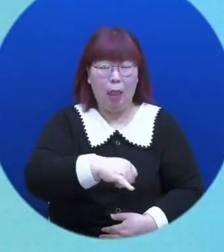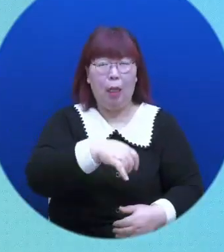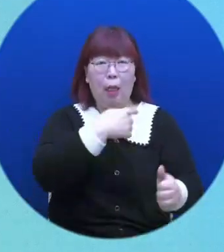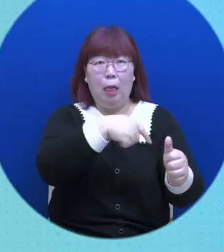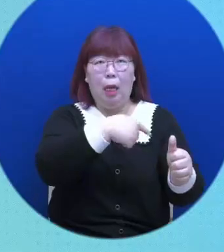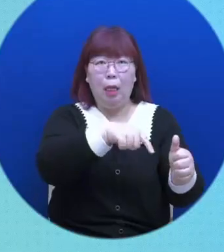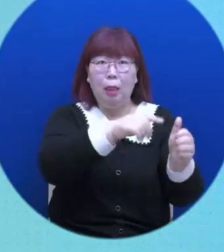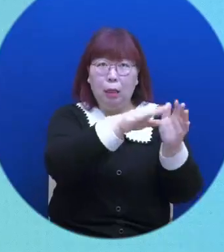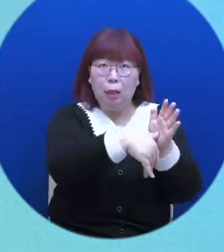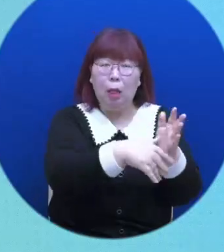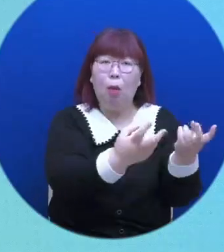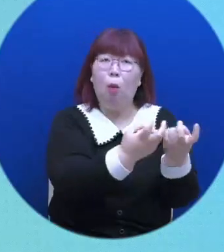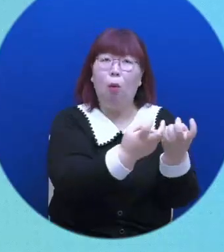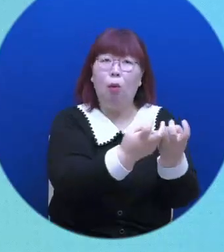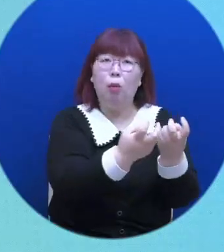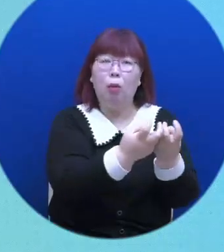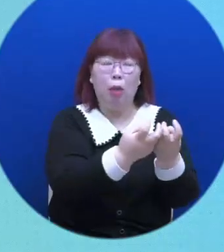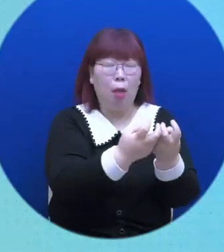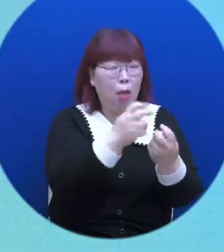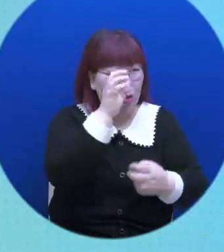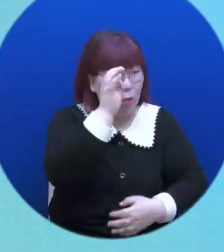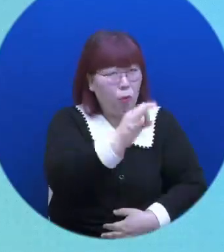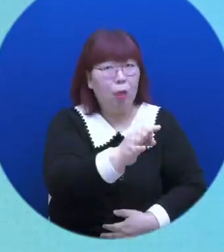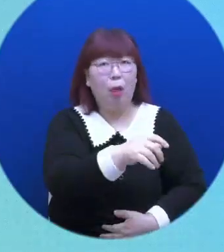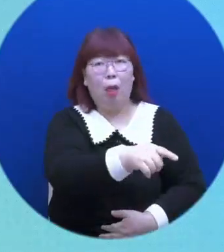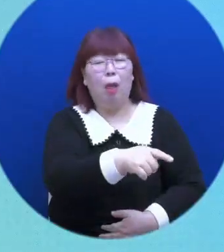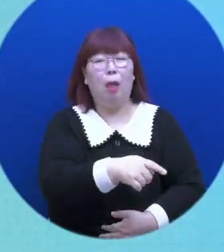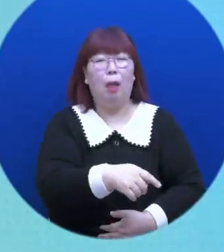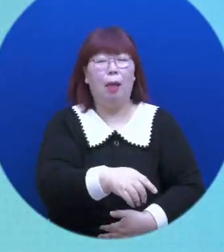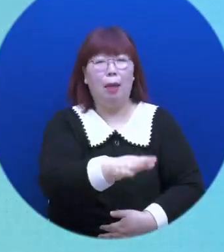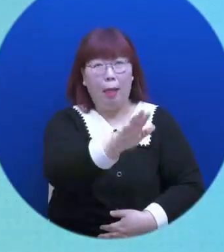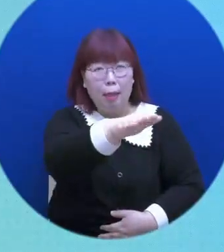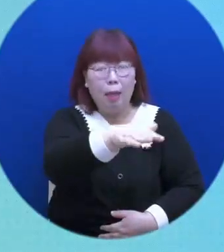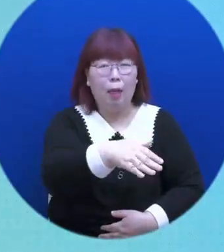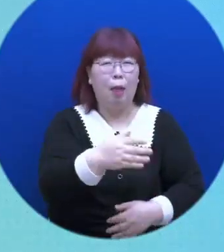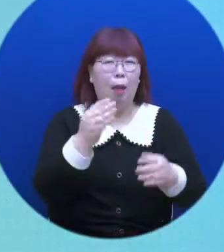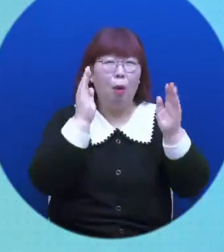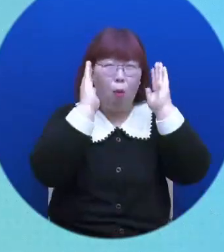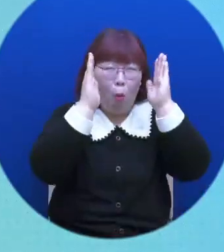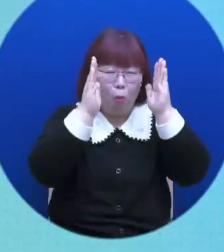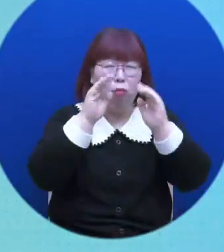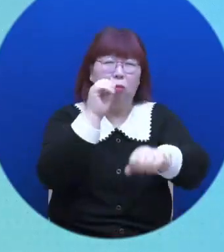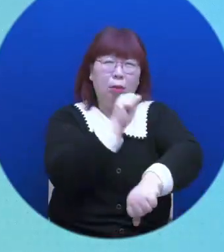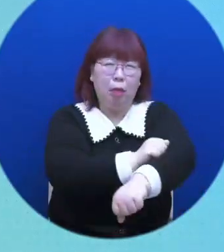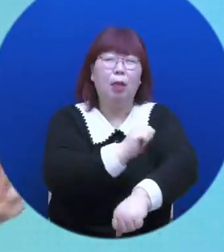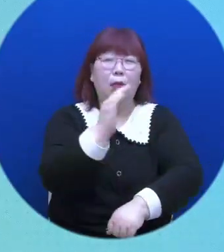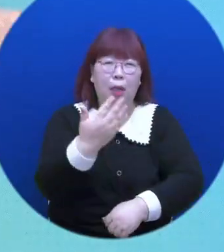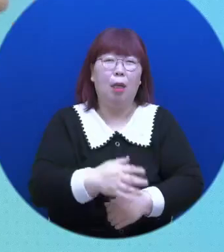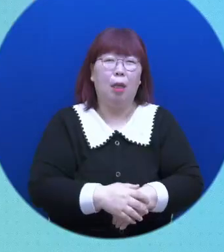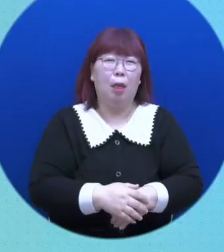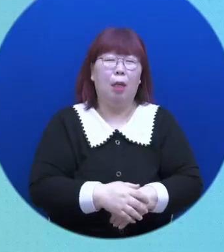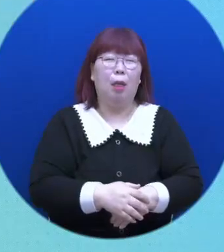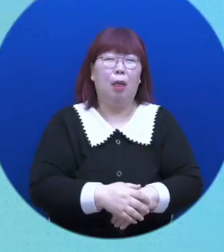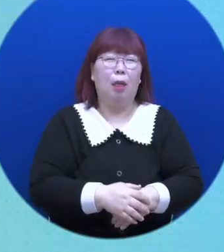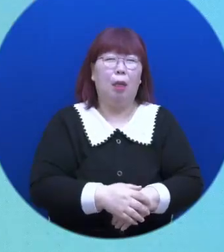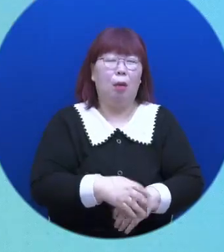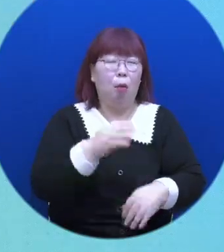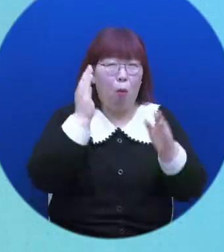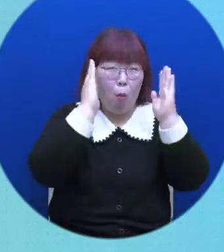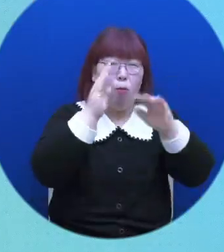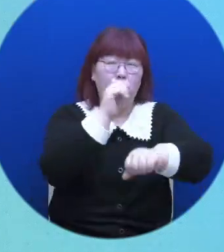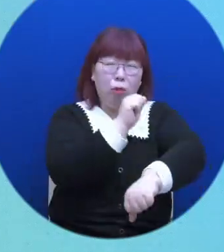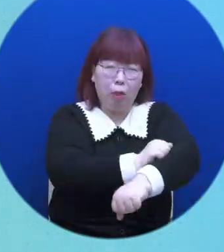시키고 있는가 보았더니, 얘야 공부 잘해야 돼. 그리하여